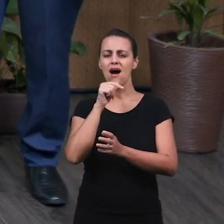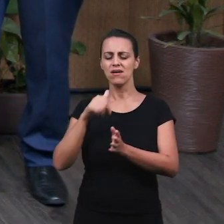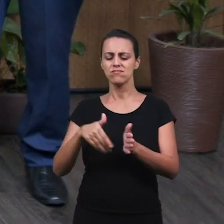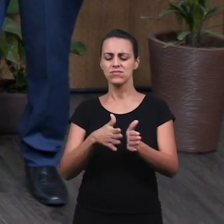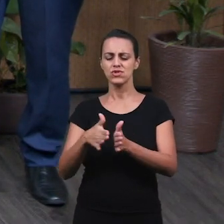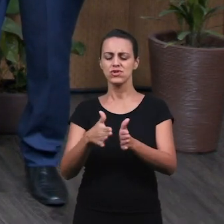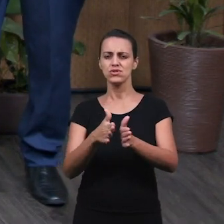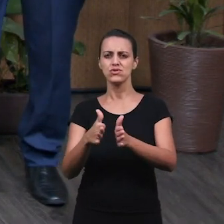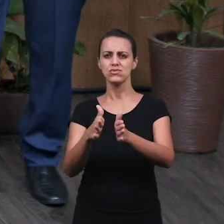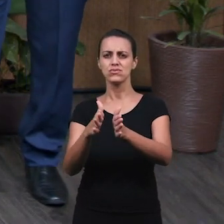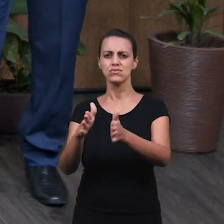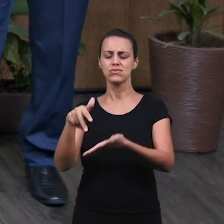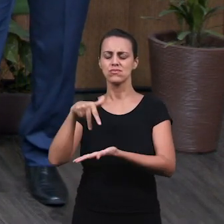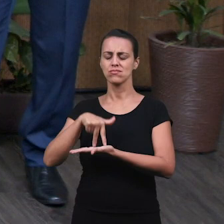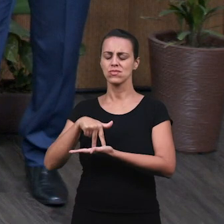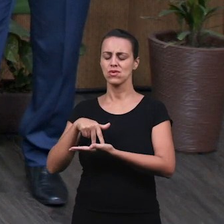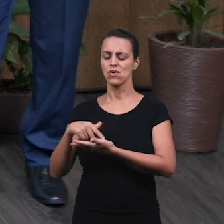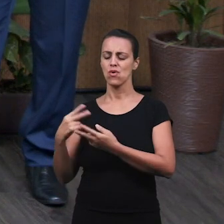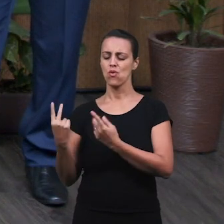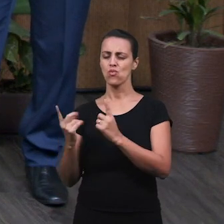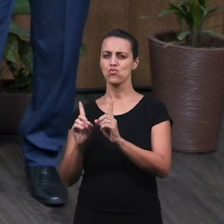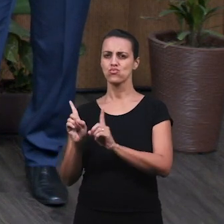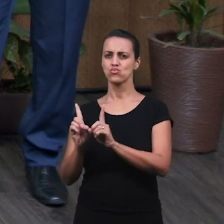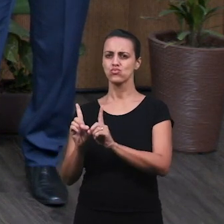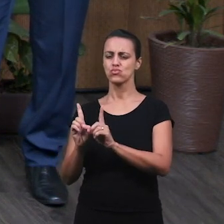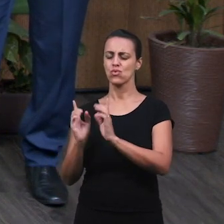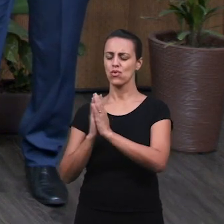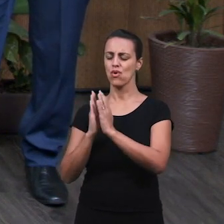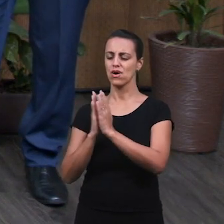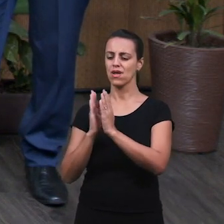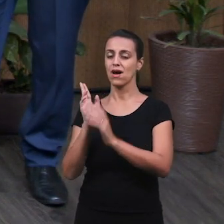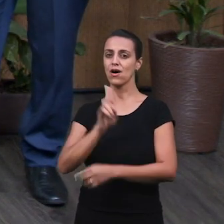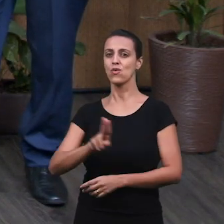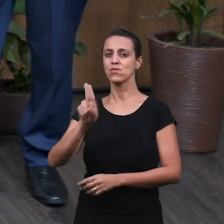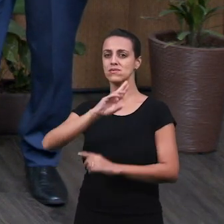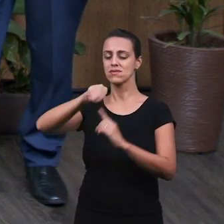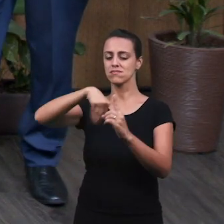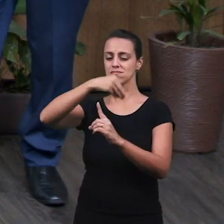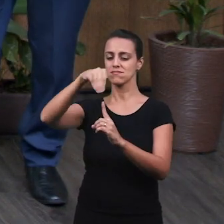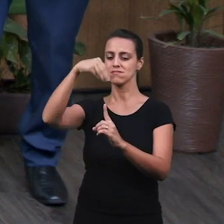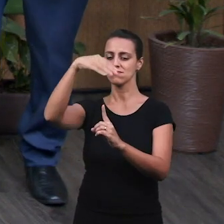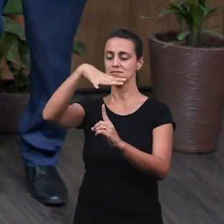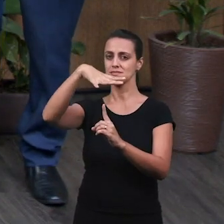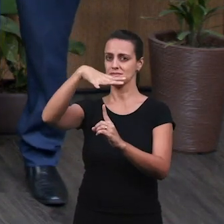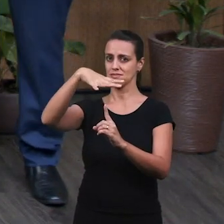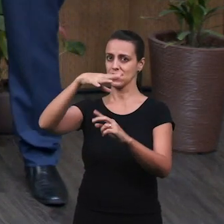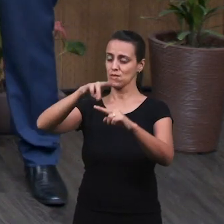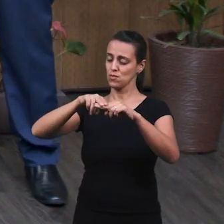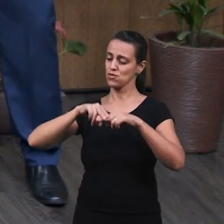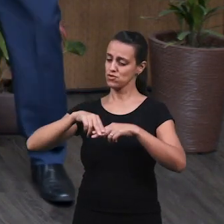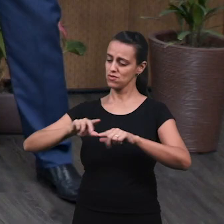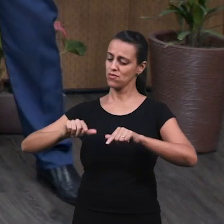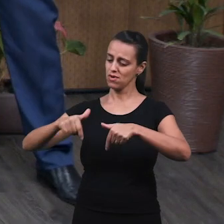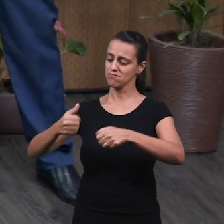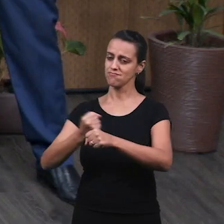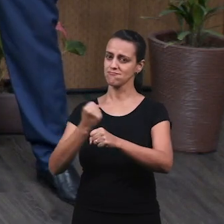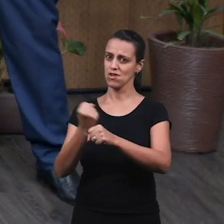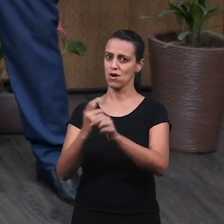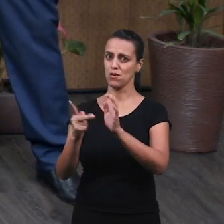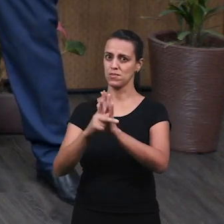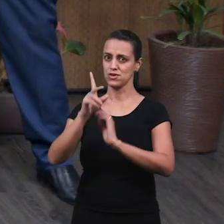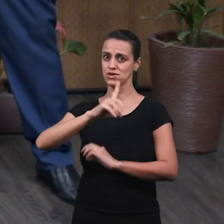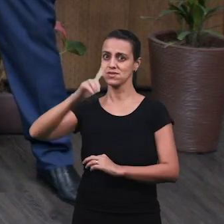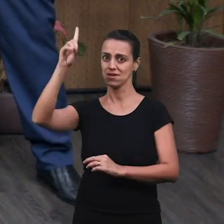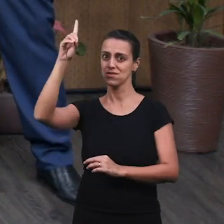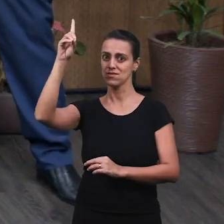grâce pour la réalisation de l'œuvre de Dieu. Et cela s'est passé dans une période, dans une veillée, un moment de